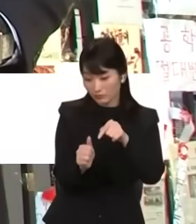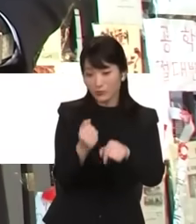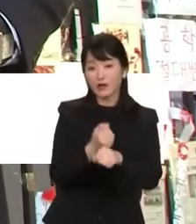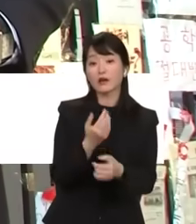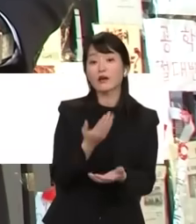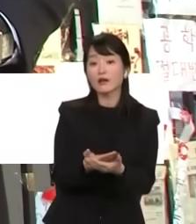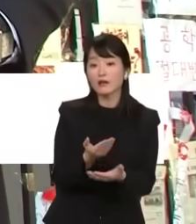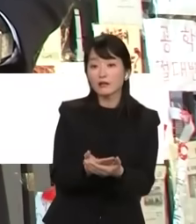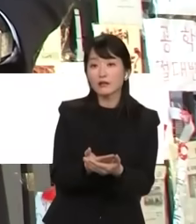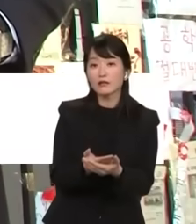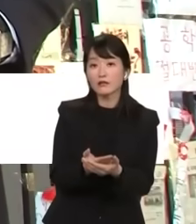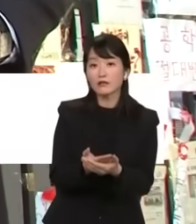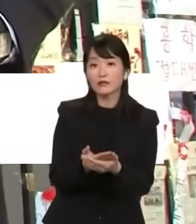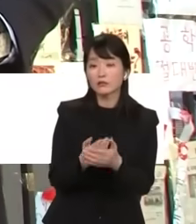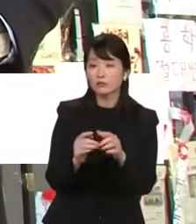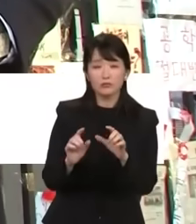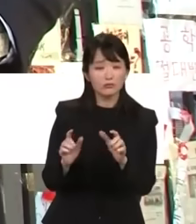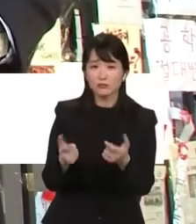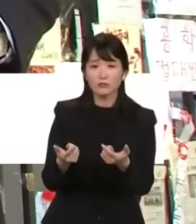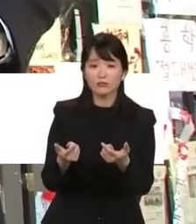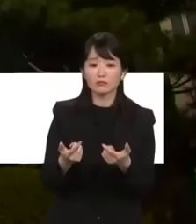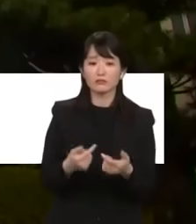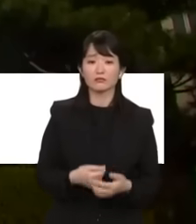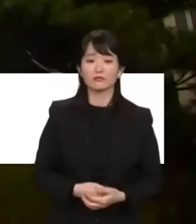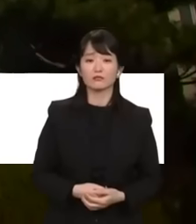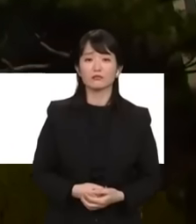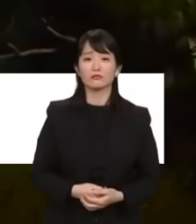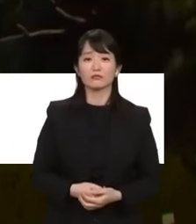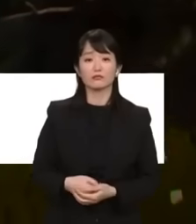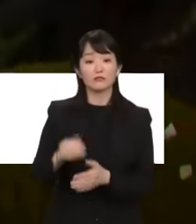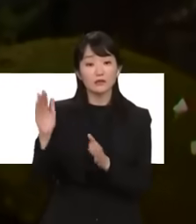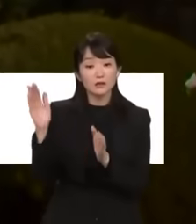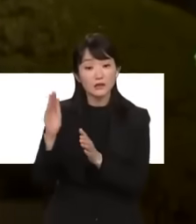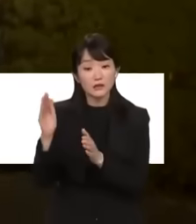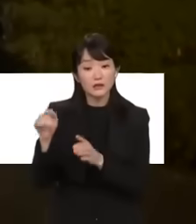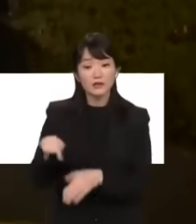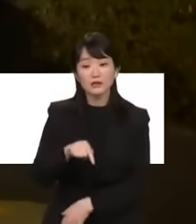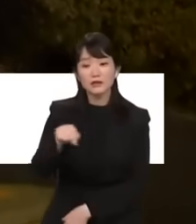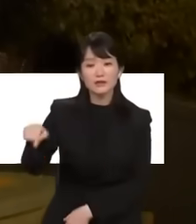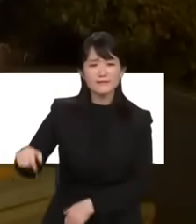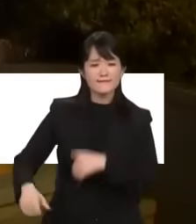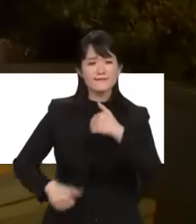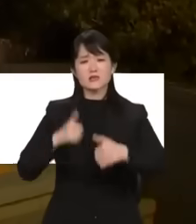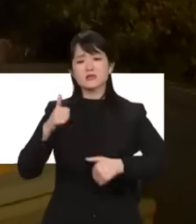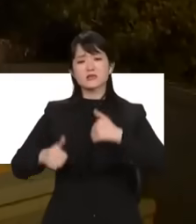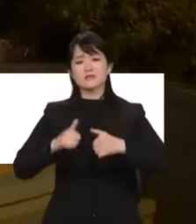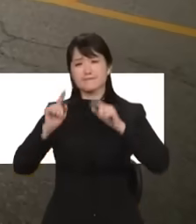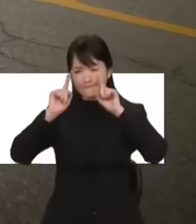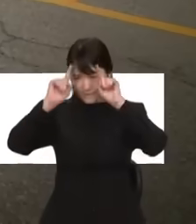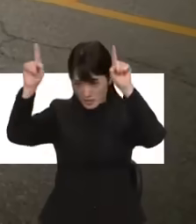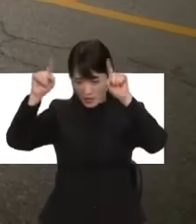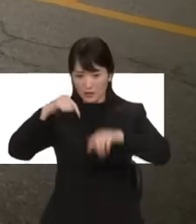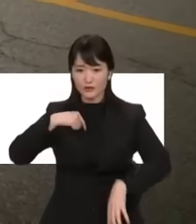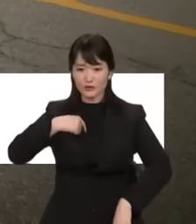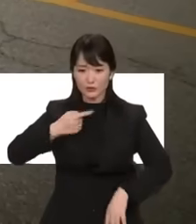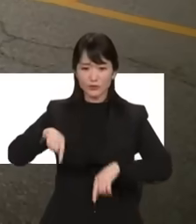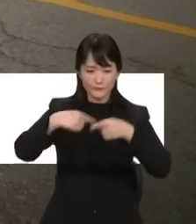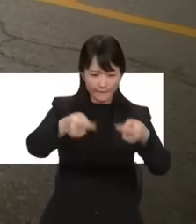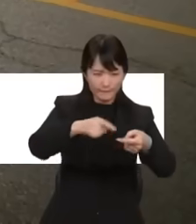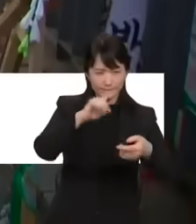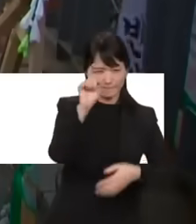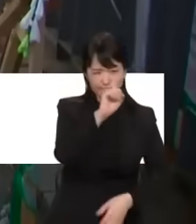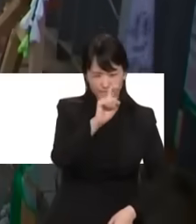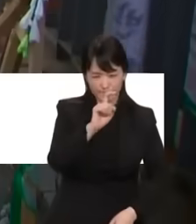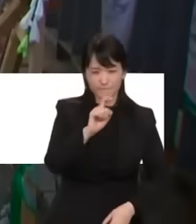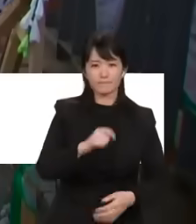이렇게 해달라라고 해서 진행한 부분은 아니에요. 그러니까 학우분들이 그만큼 많이 분노하셨고 학우분들께서 자발적으로 진행을 하신